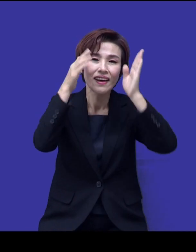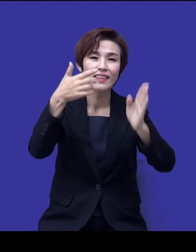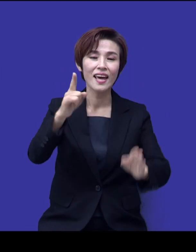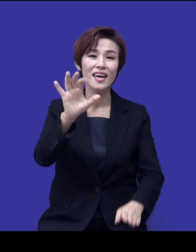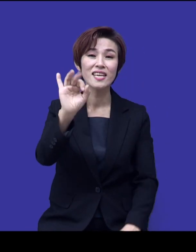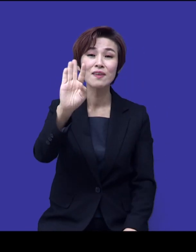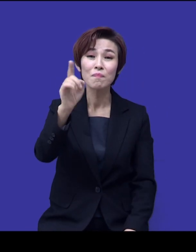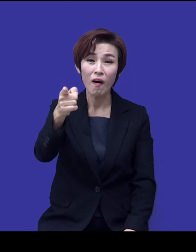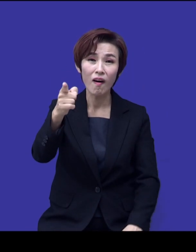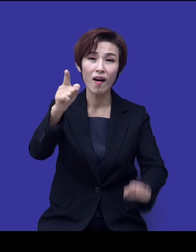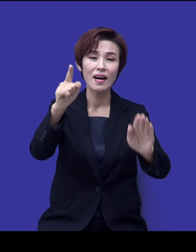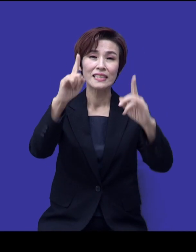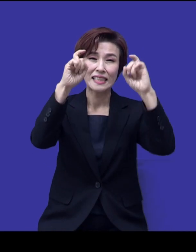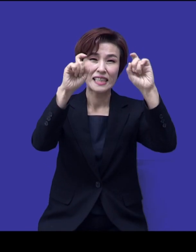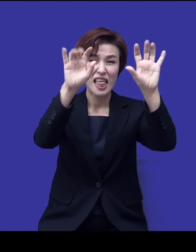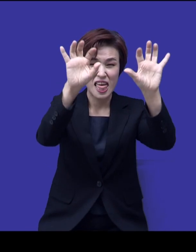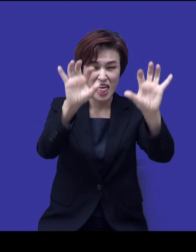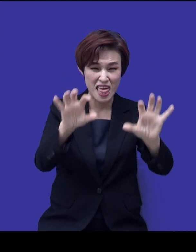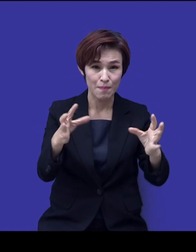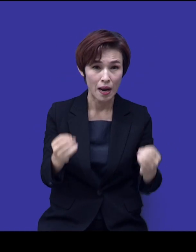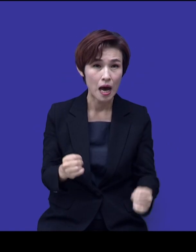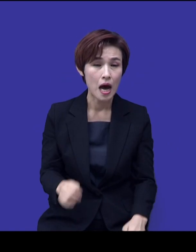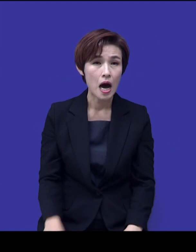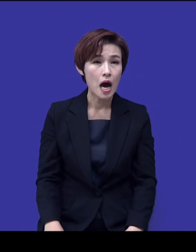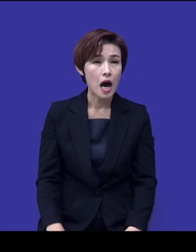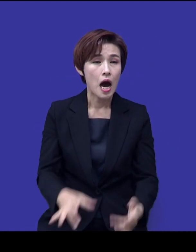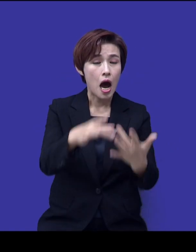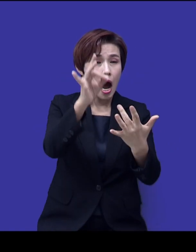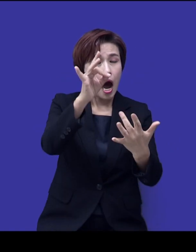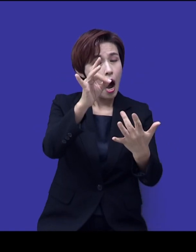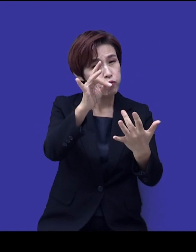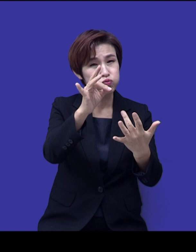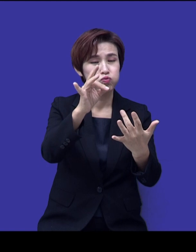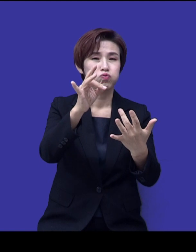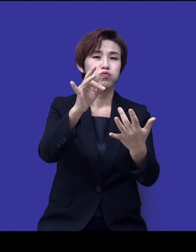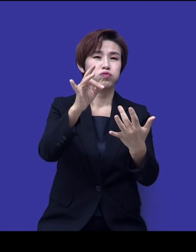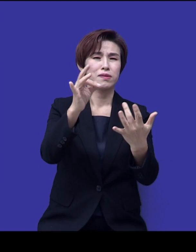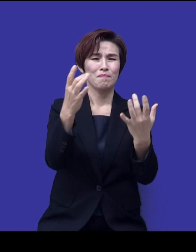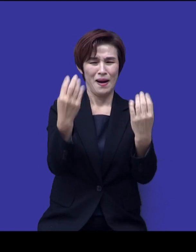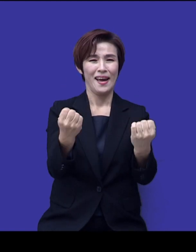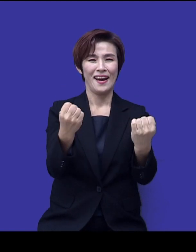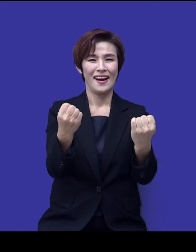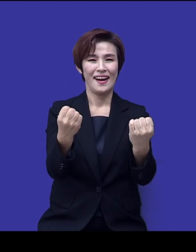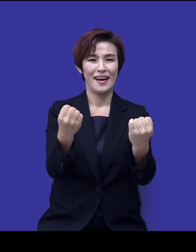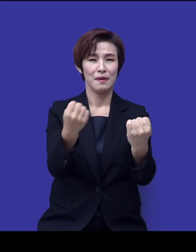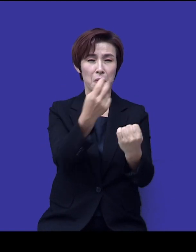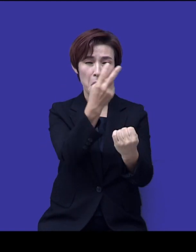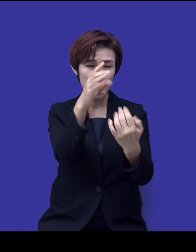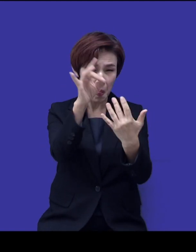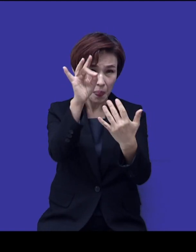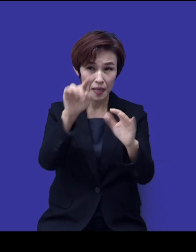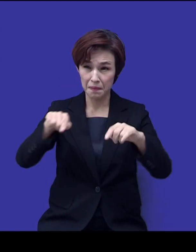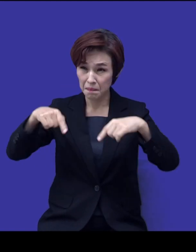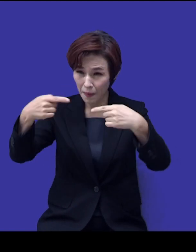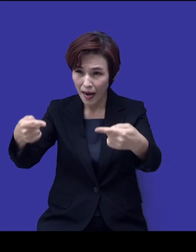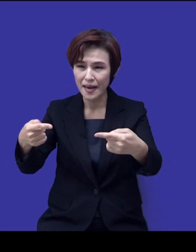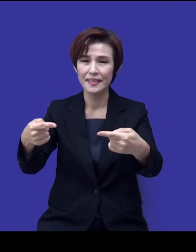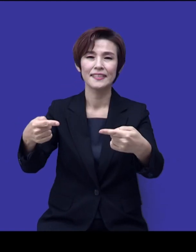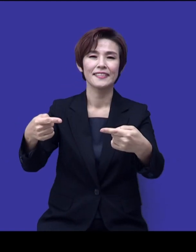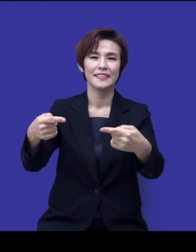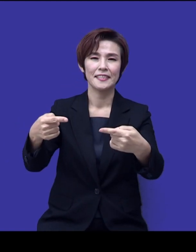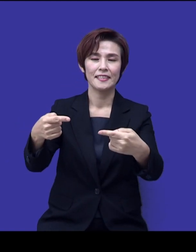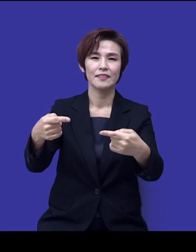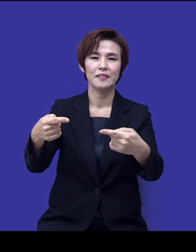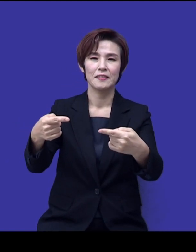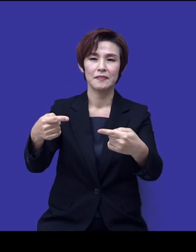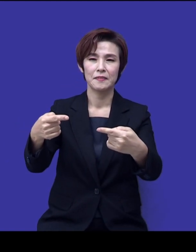너무 많으니까 화가 나더라고요. 네. 이거 그래도 거기서 몇 군데를 골라서 가면 예. 헌팅은 가서 보고 빨리빨리 다음으로 이동을